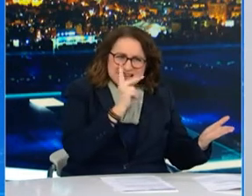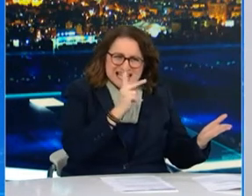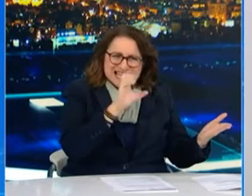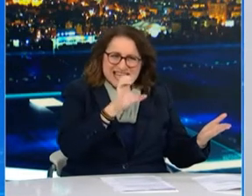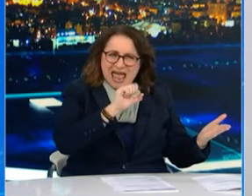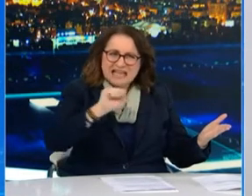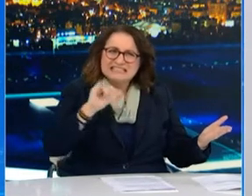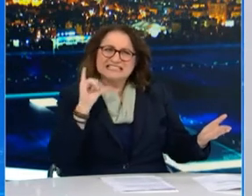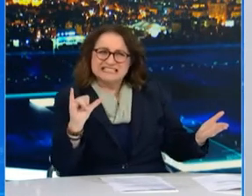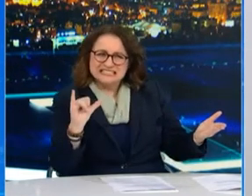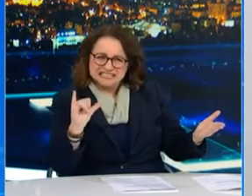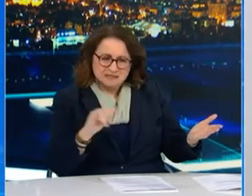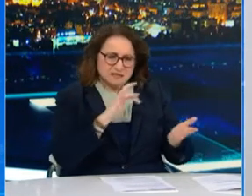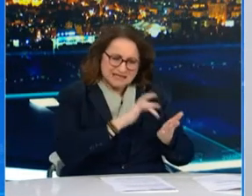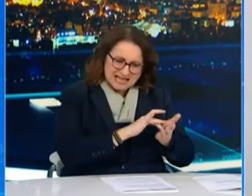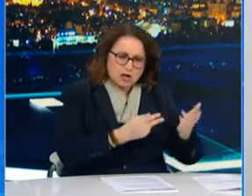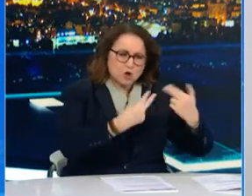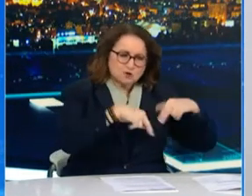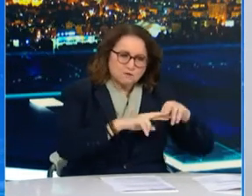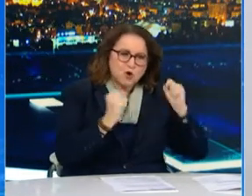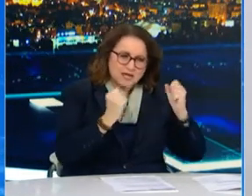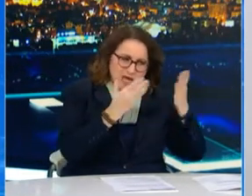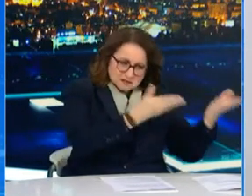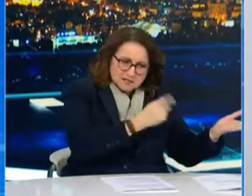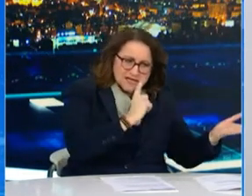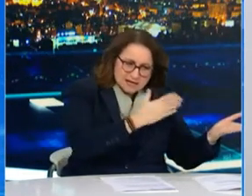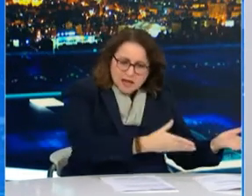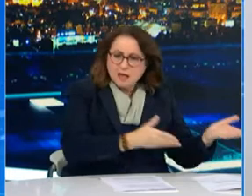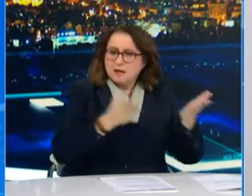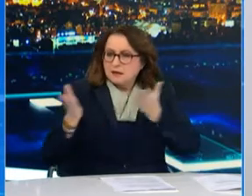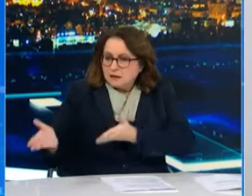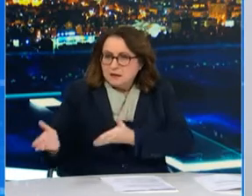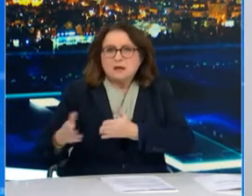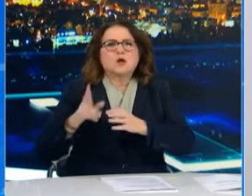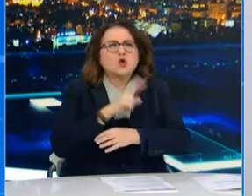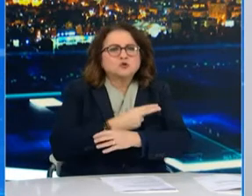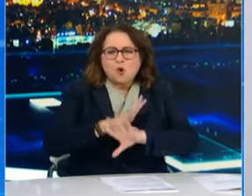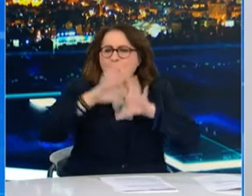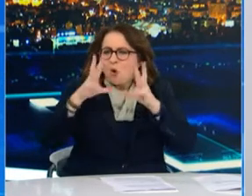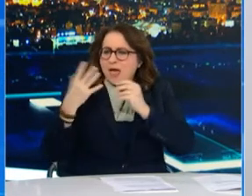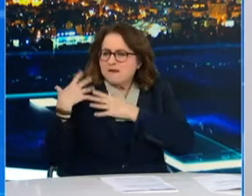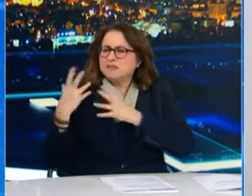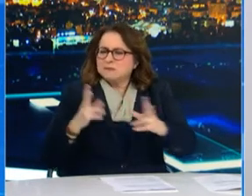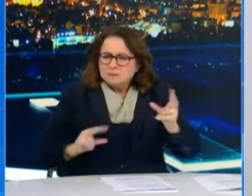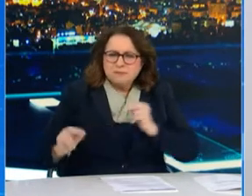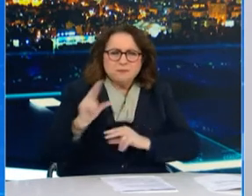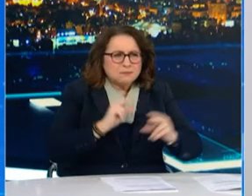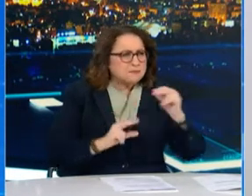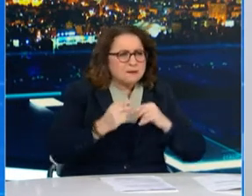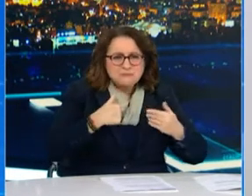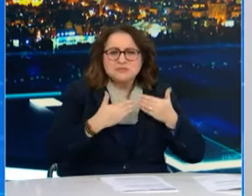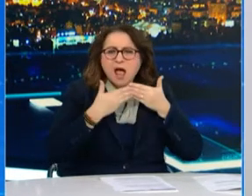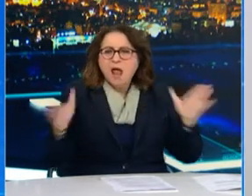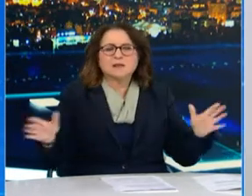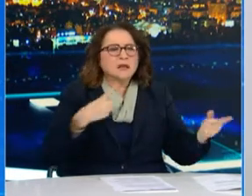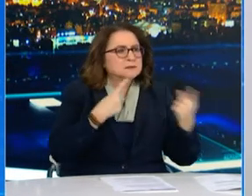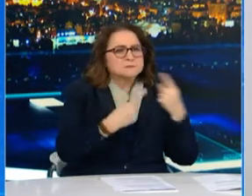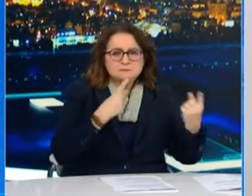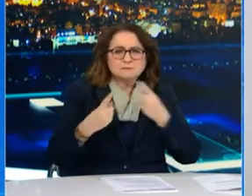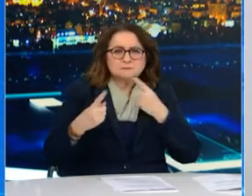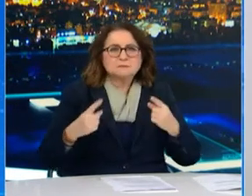να προτεραιοποιούμε και τις προκλήσεις και να απαντάμε σε αυτές. Οπότε, για μία ακόμη φορά, με σταθερά βήματα,